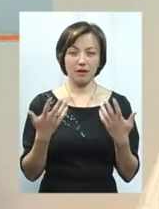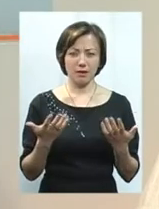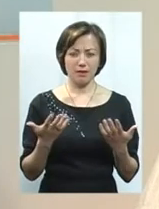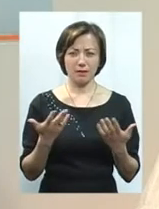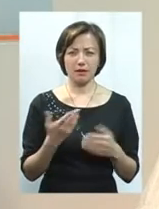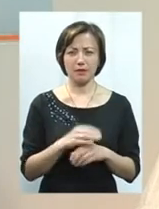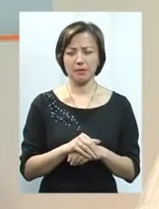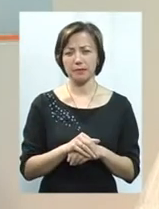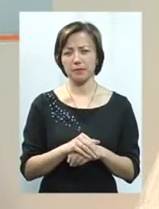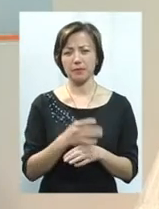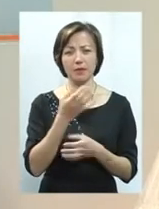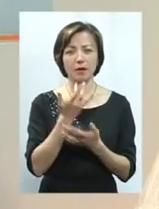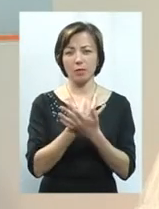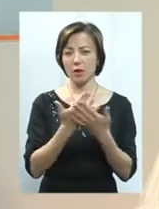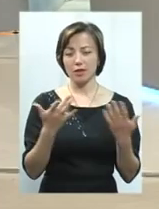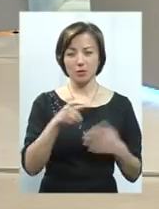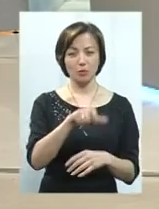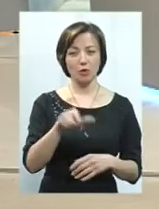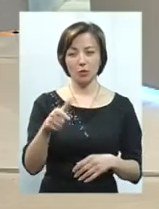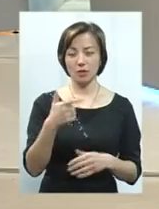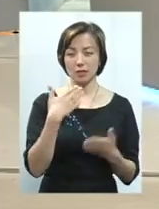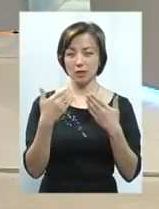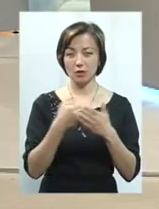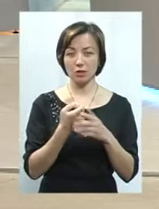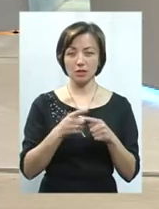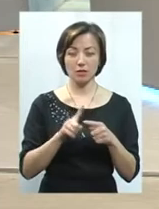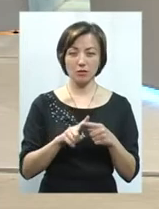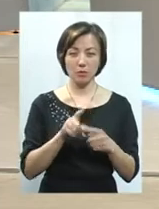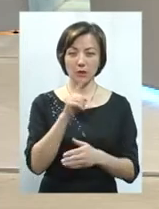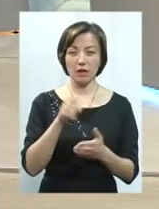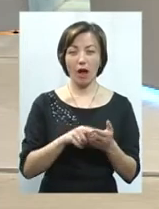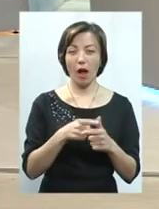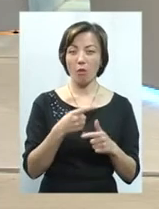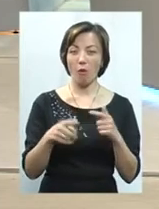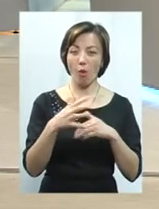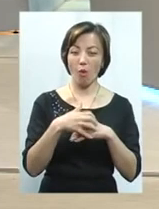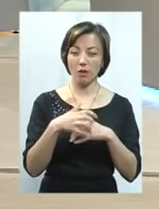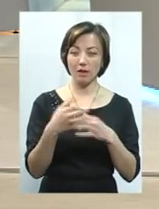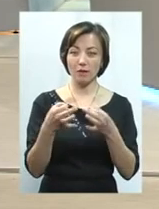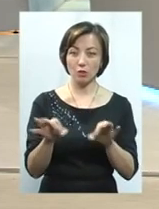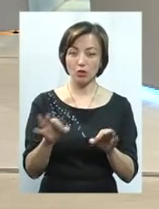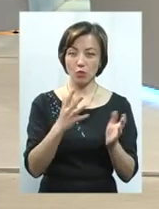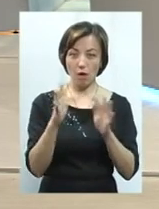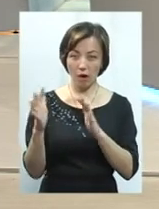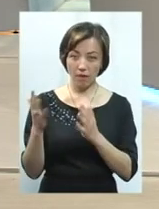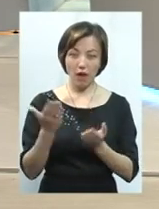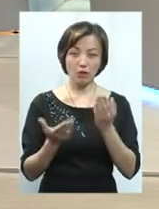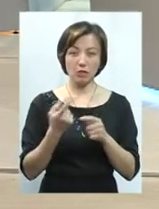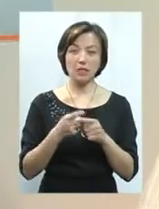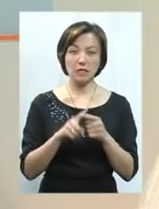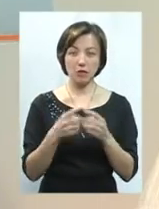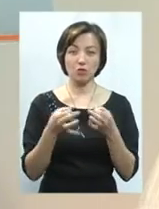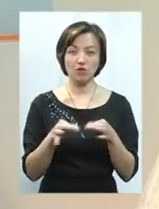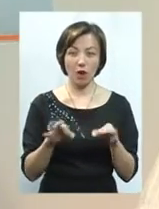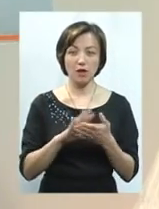цього питання, але, ну, або кота потрібно десь випускати, щоб він гуляв, якщо це